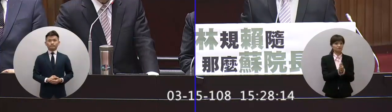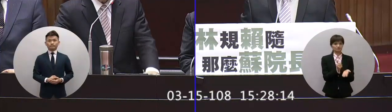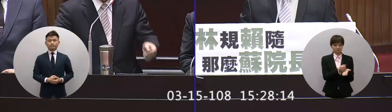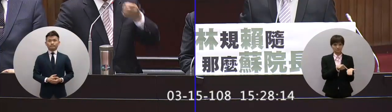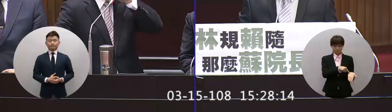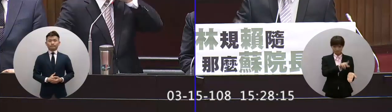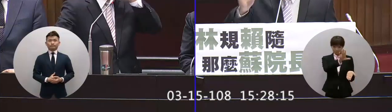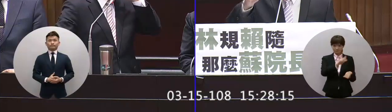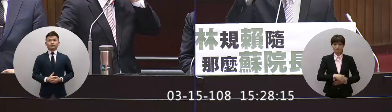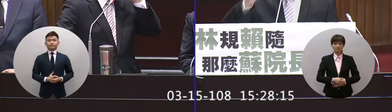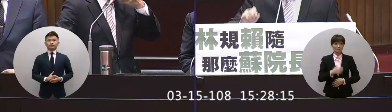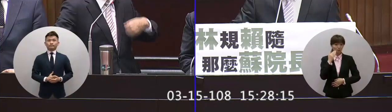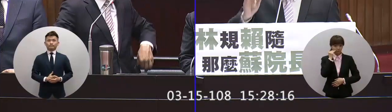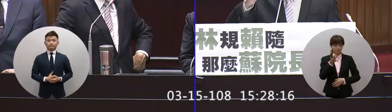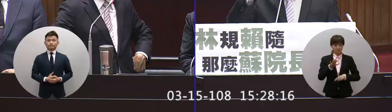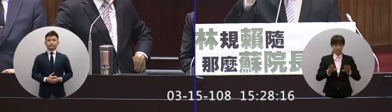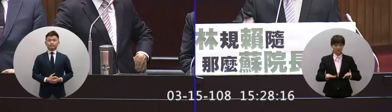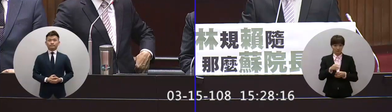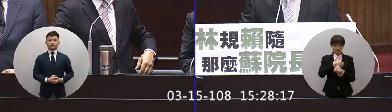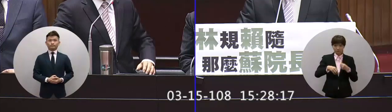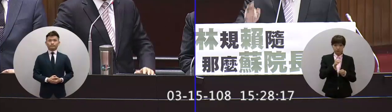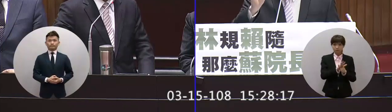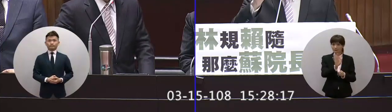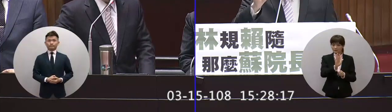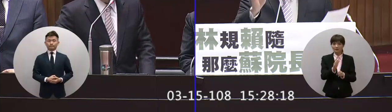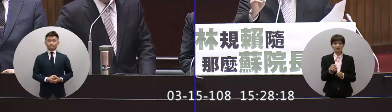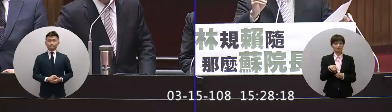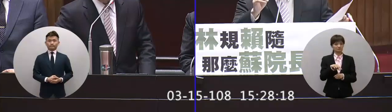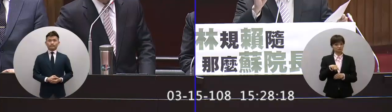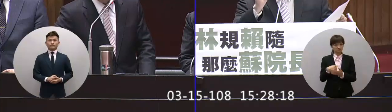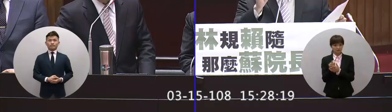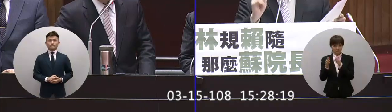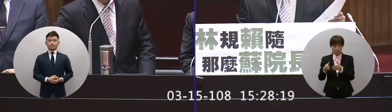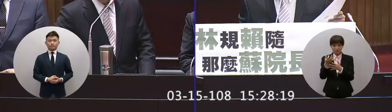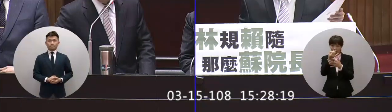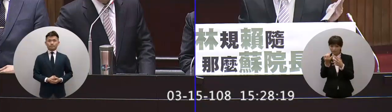现在不拨补，纯粹调费率，你要调到